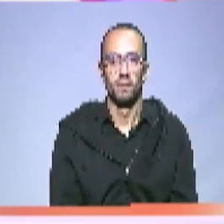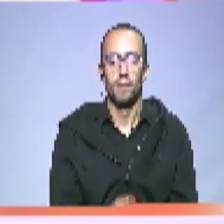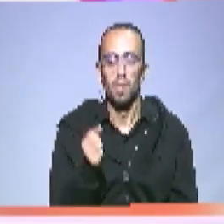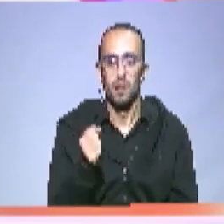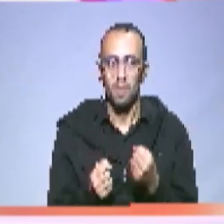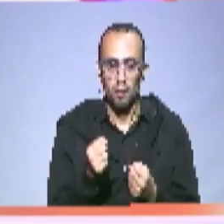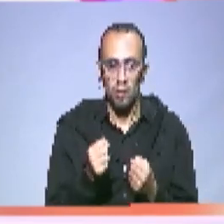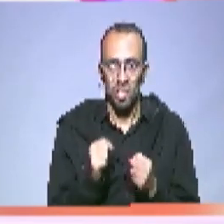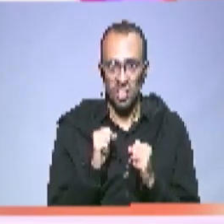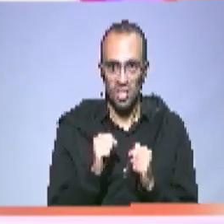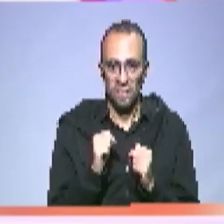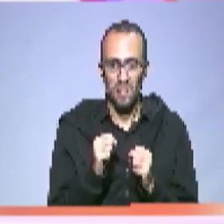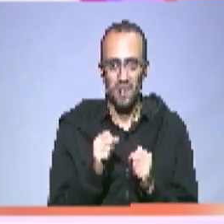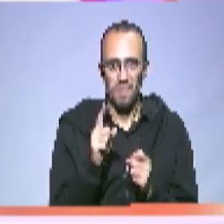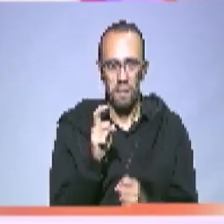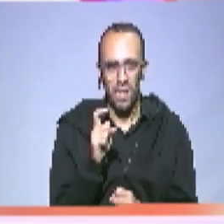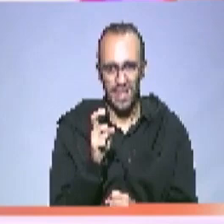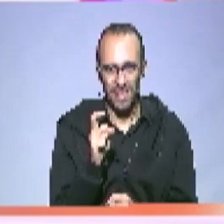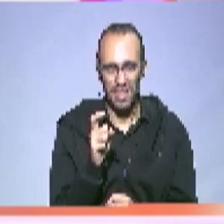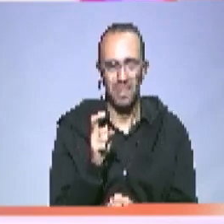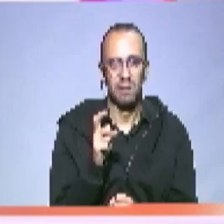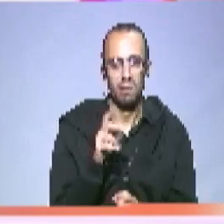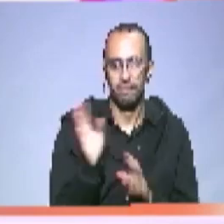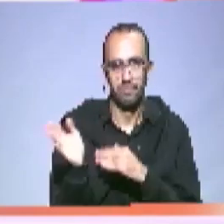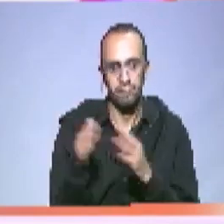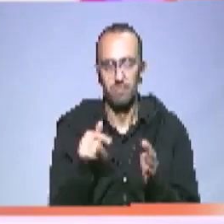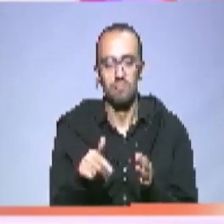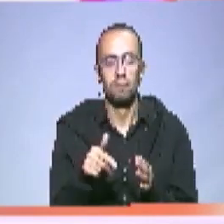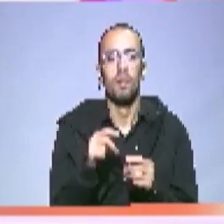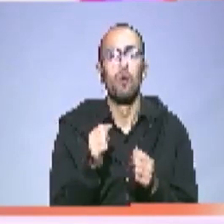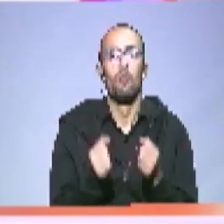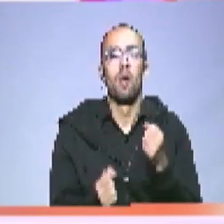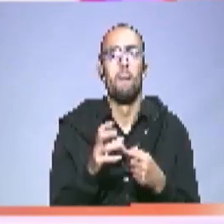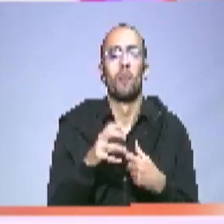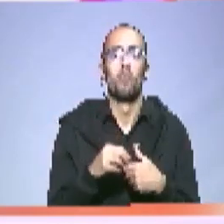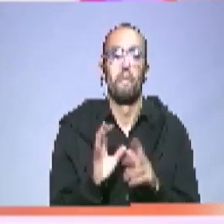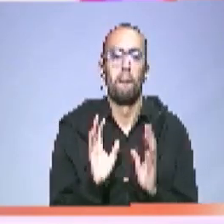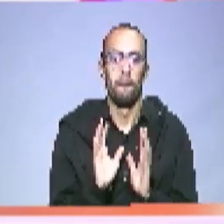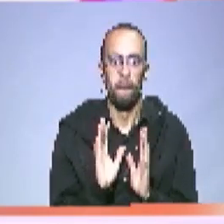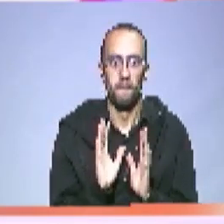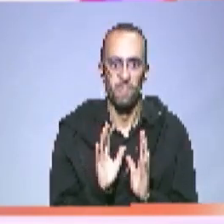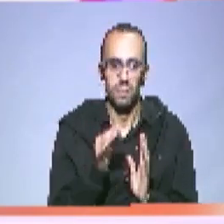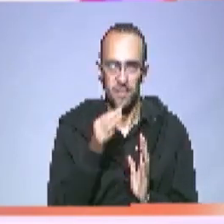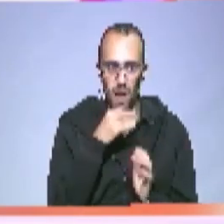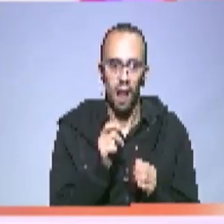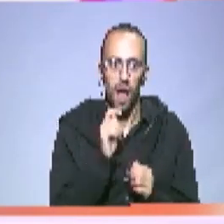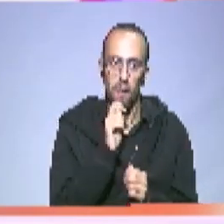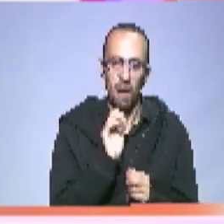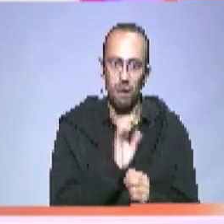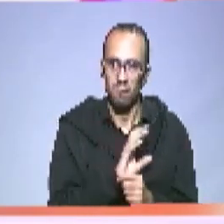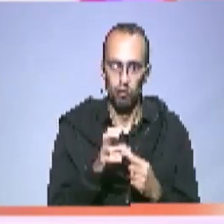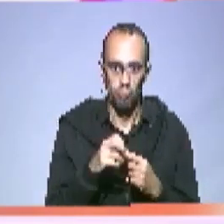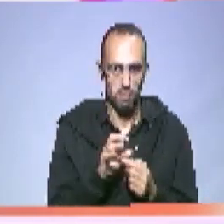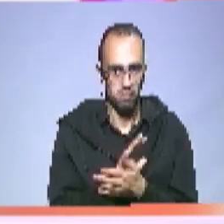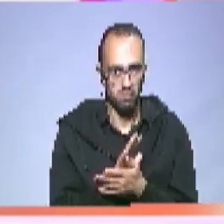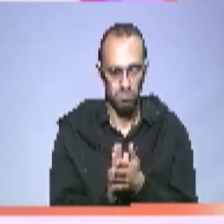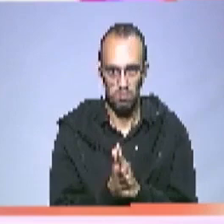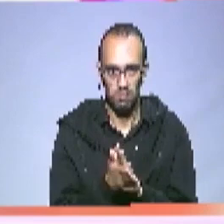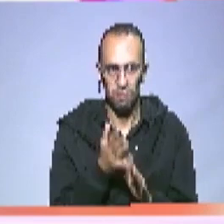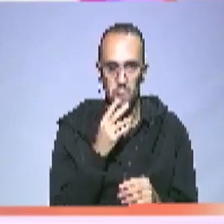الملوخيه بالجمبري ملوخيه مش عارفه ايه، النهارده الملوخيه بالمشروم، بما انك يا شيف هتعامله معامله اللحم. طبعا احنا